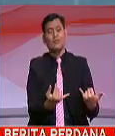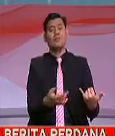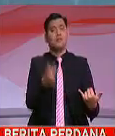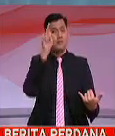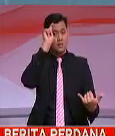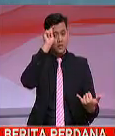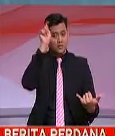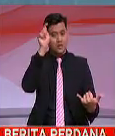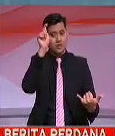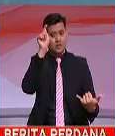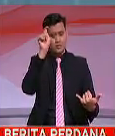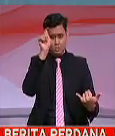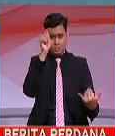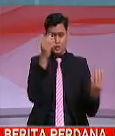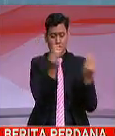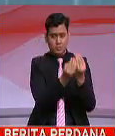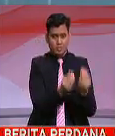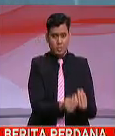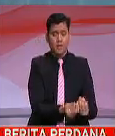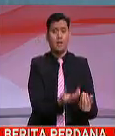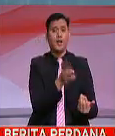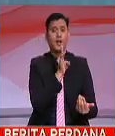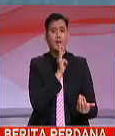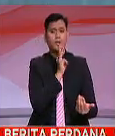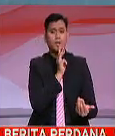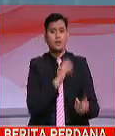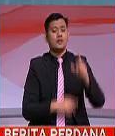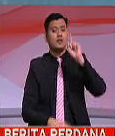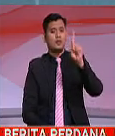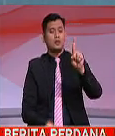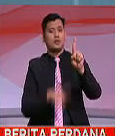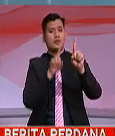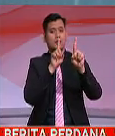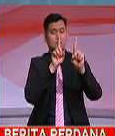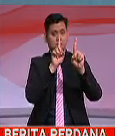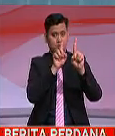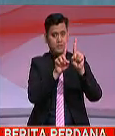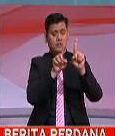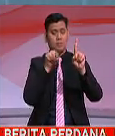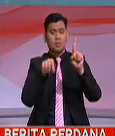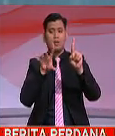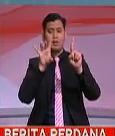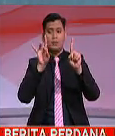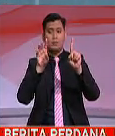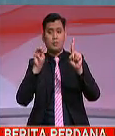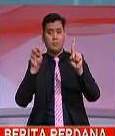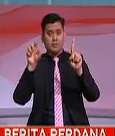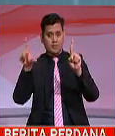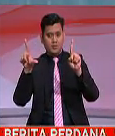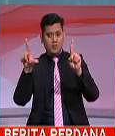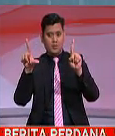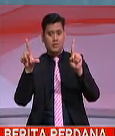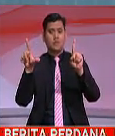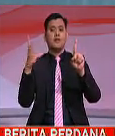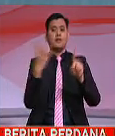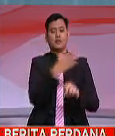Terengganu mencetakkan cerapan hujan tertinggi iaitu sebanyak 111.8 mm diikuti dengan